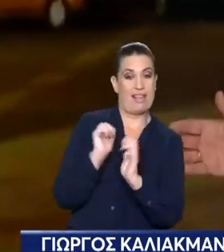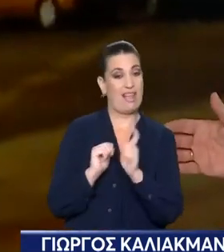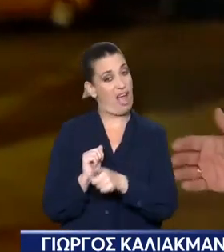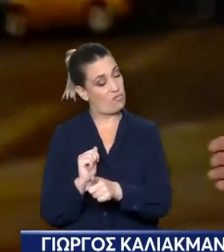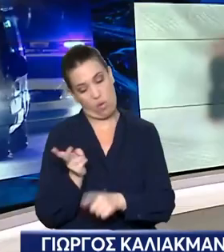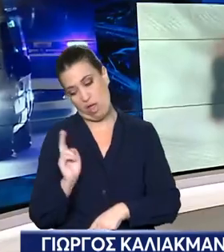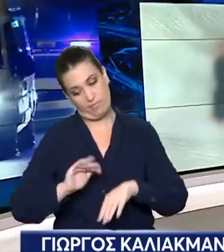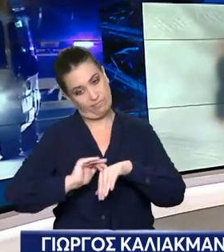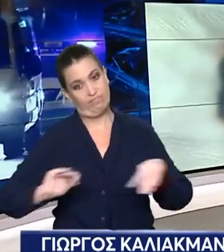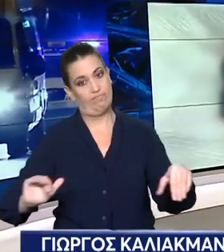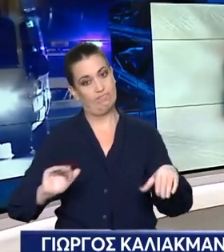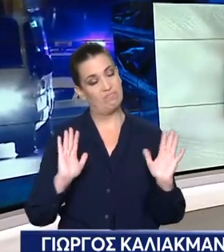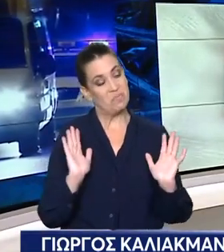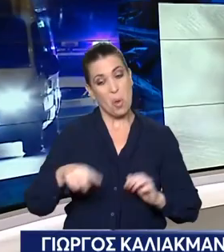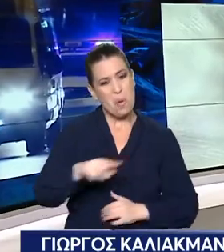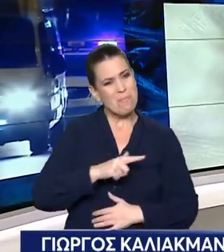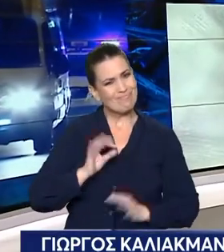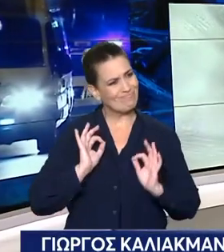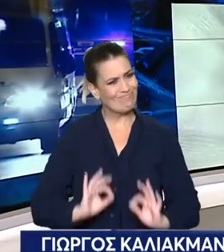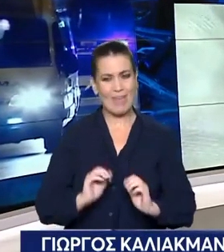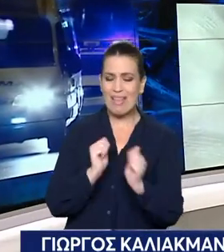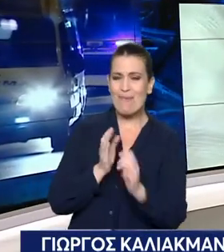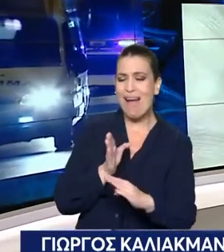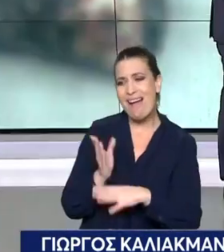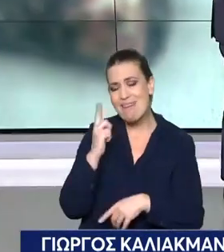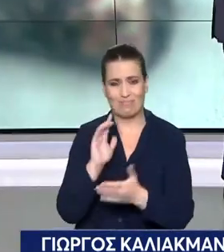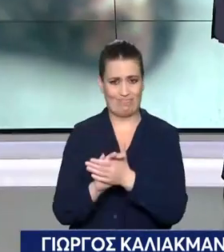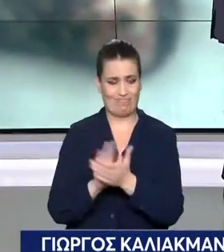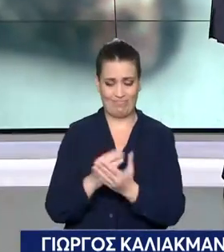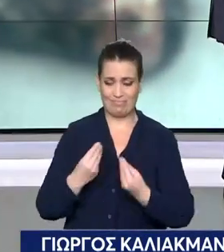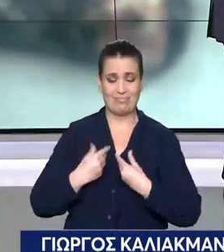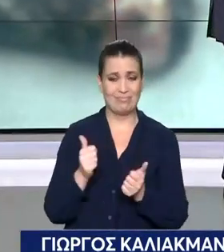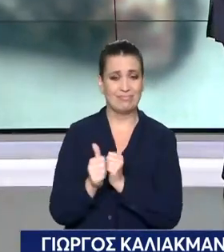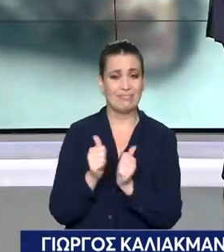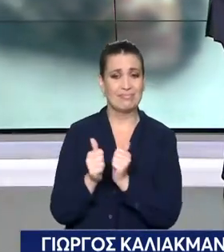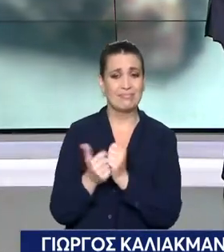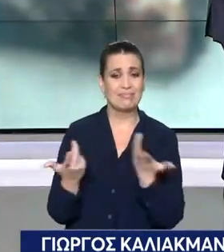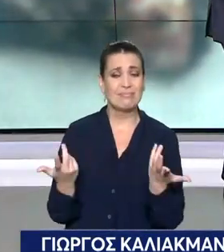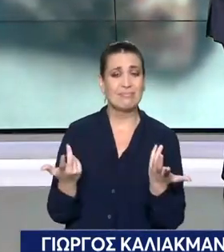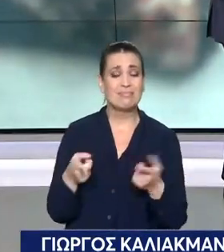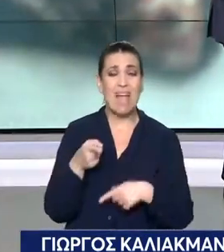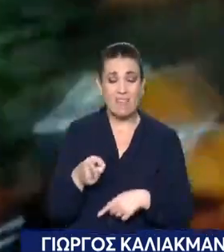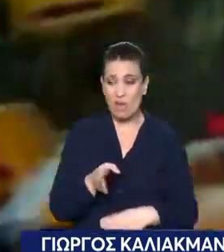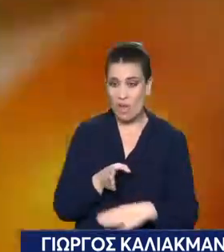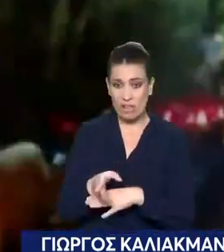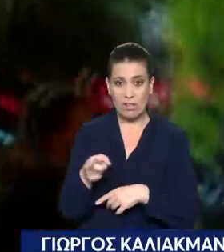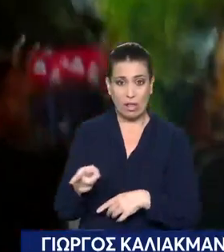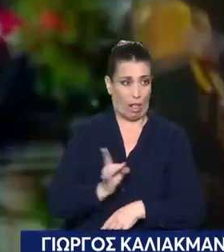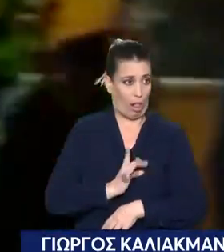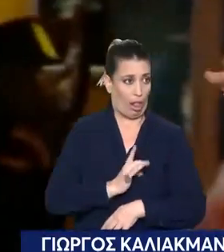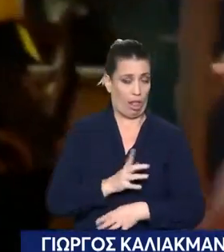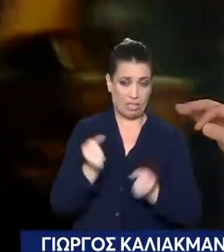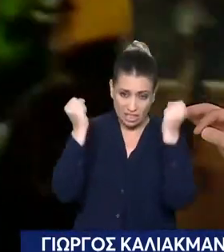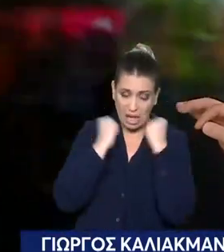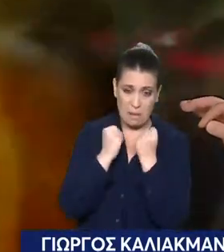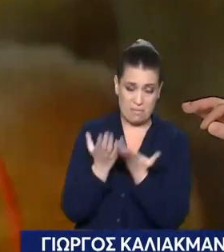θέλει να πάει να δει έναν αγώνα. Και όποιοι βρίσκονται στον χώρο του αθλητισμού, μόνο πληττόμενοι είναι από αυτήν την ιστορία. Μόνο πληττόμενοι. Μιλάμε για